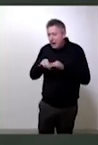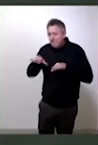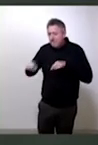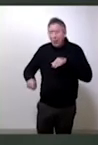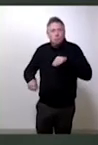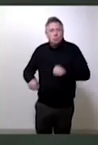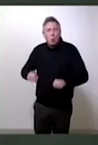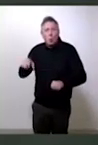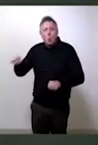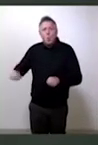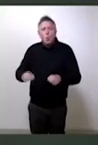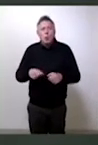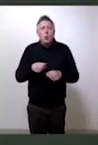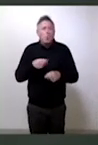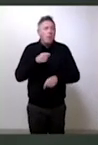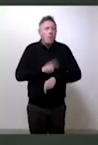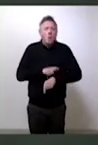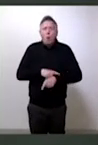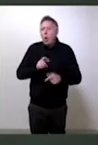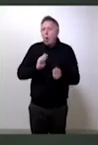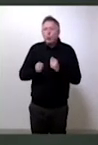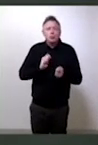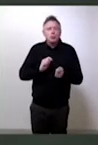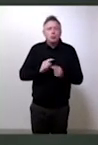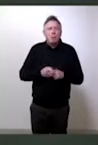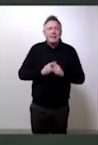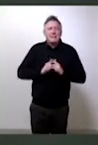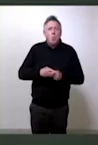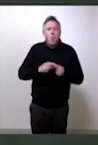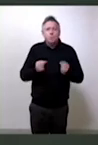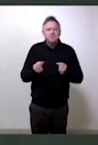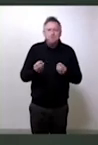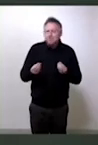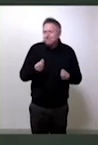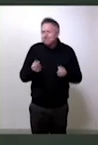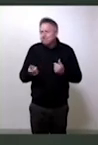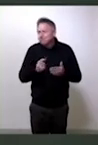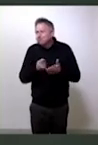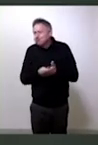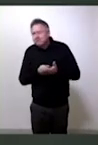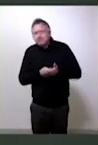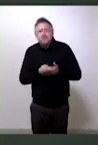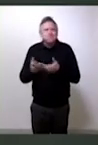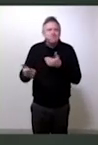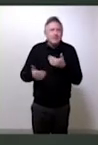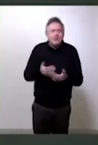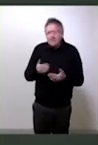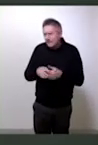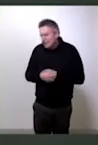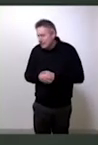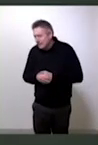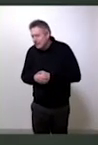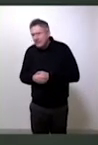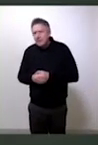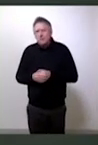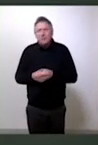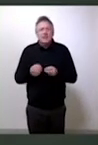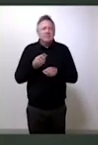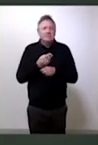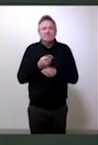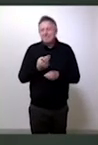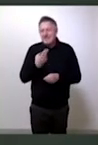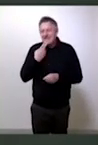au moment des transactions, lorsque nous estimons que le risque de qualité n'était pas au